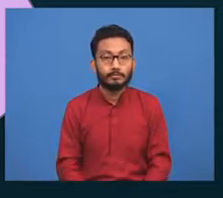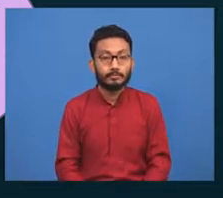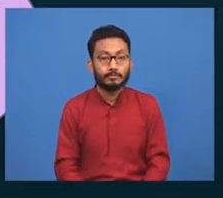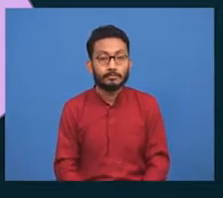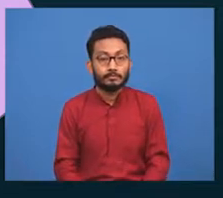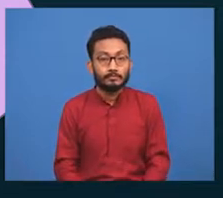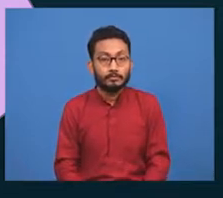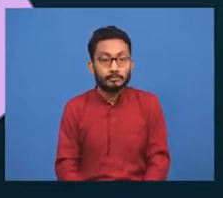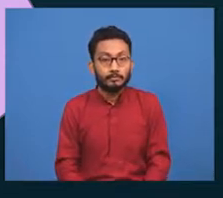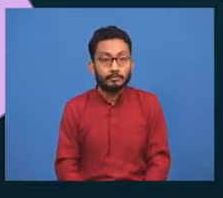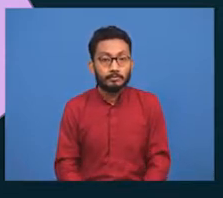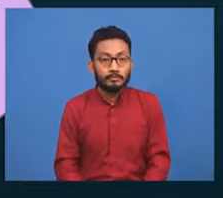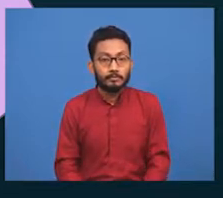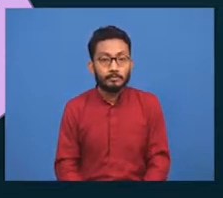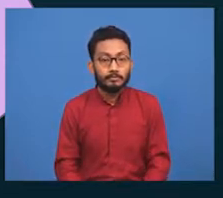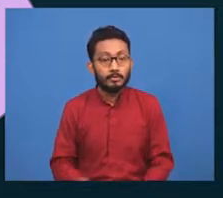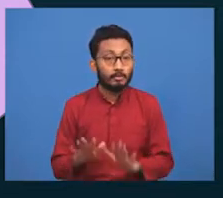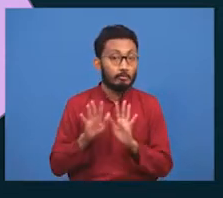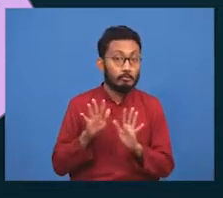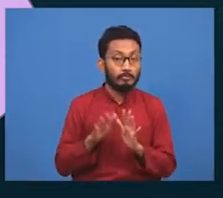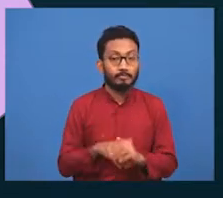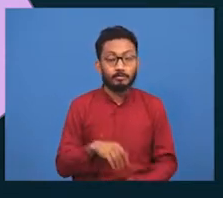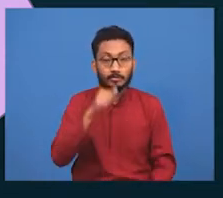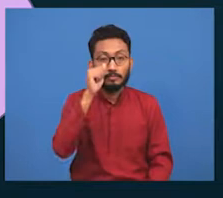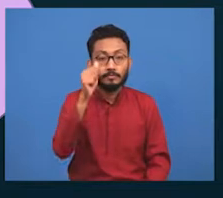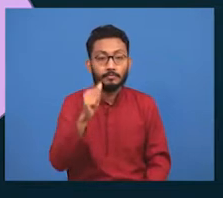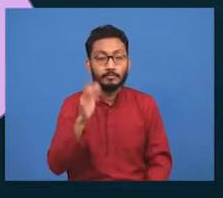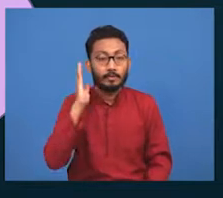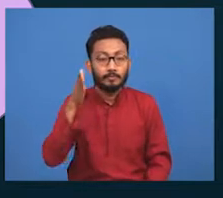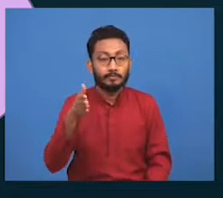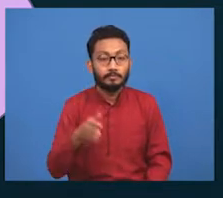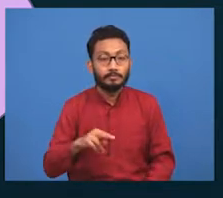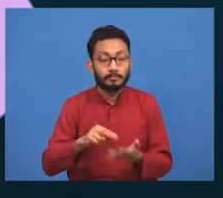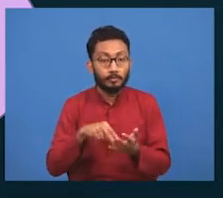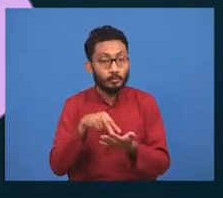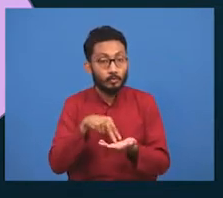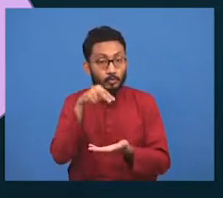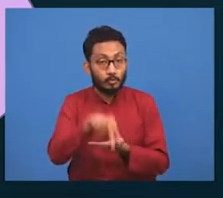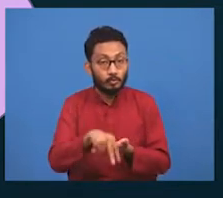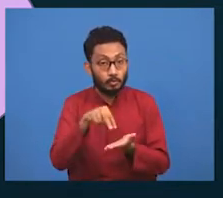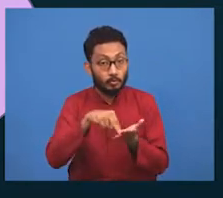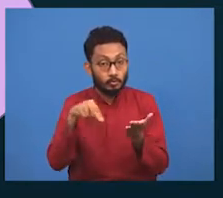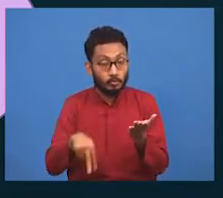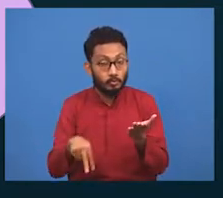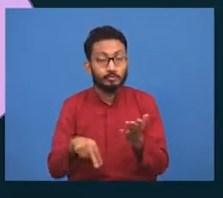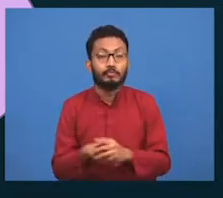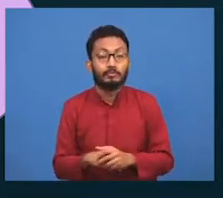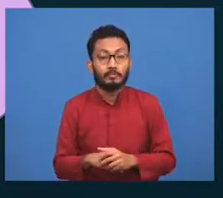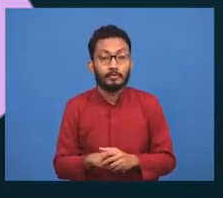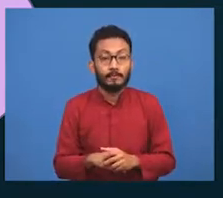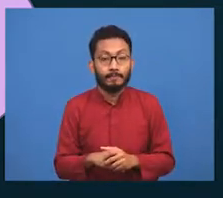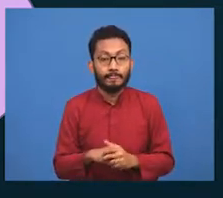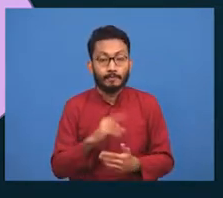Taala. Dikhawatiri Allah akan menurunkan kepada sesuatu penduduk